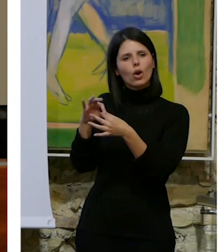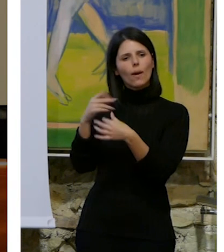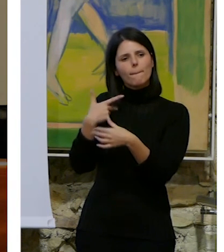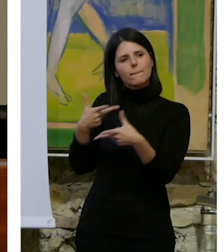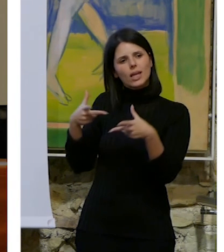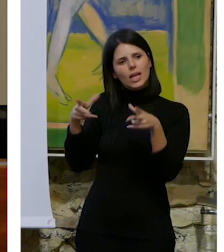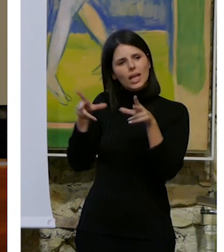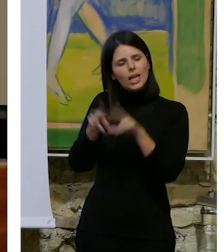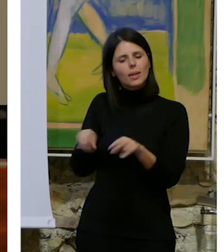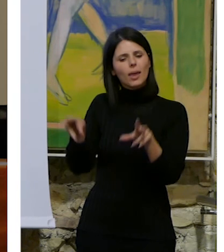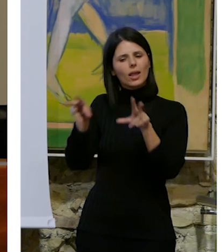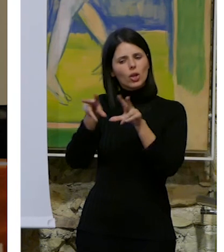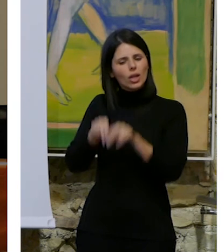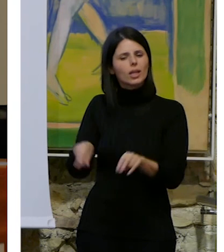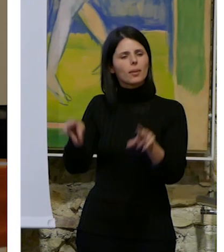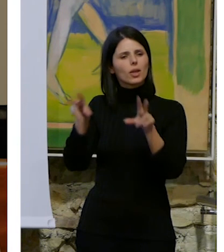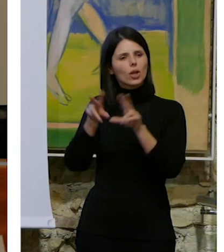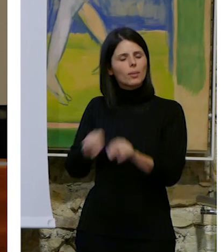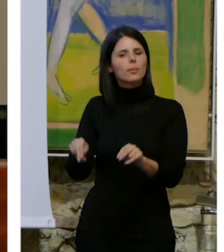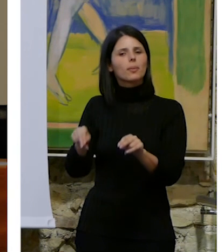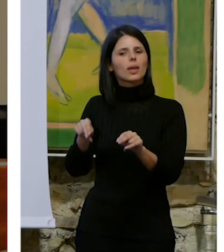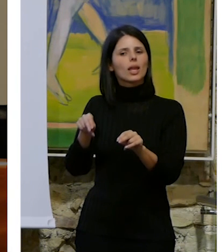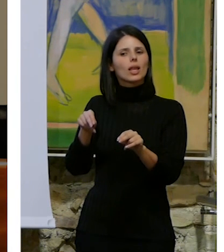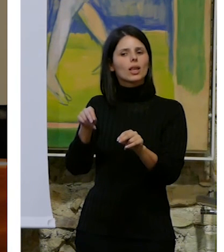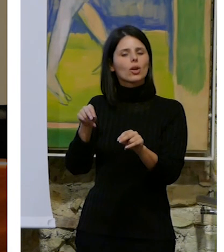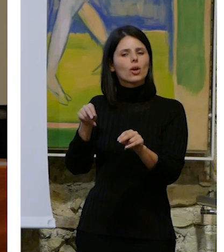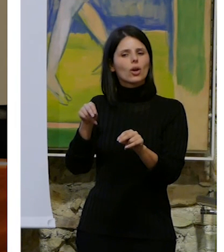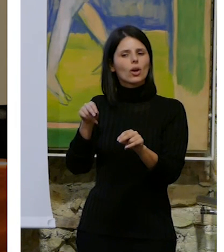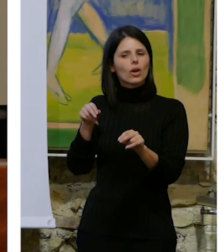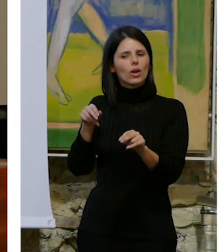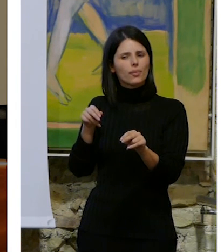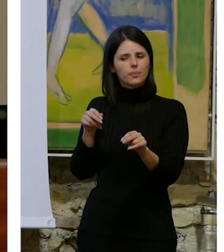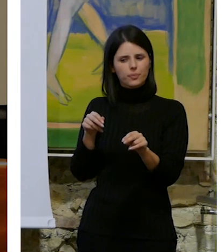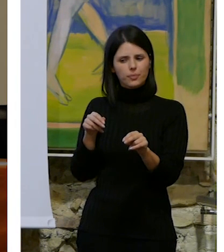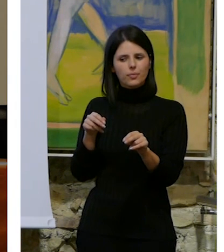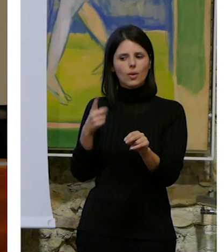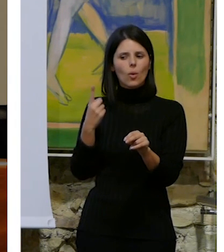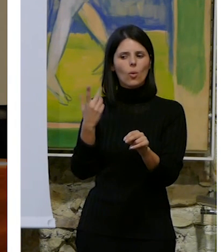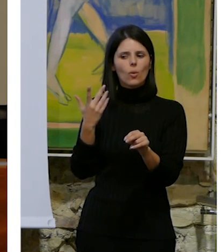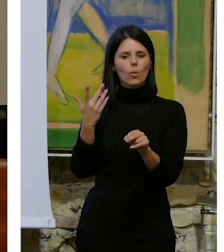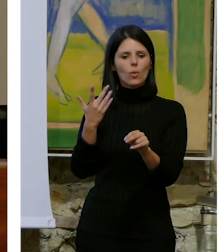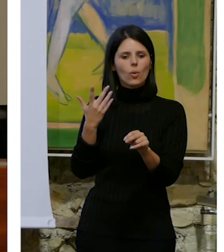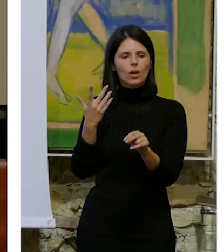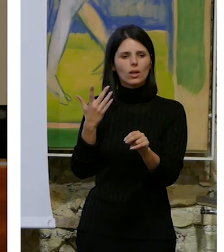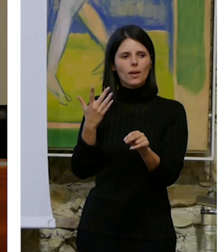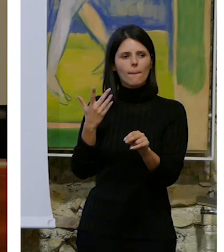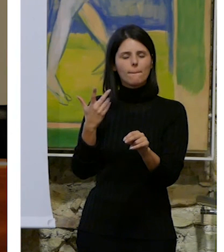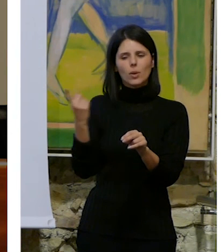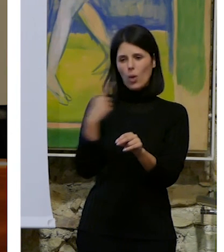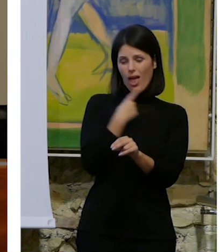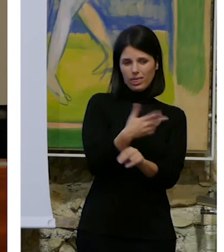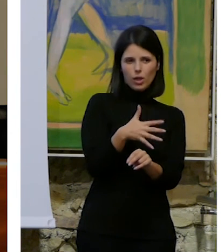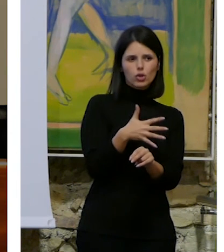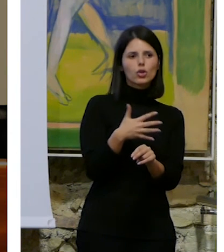ripeto molto spesso, quindi in questo mi sento insomma molto, molto forte. Una cosa che prima tu hai detto.